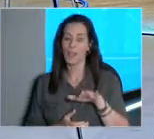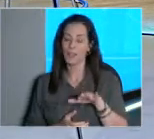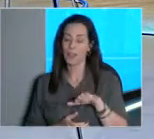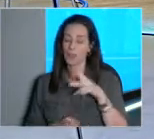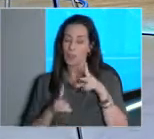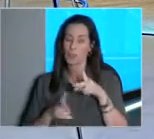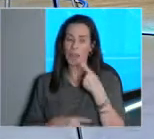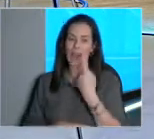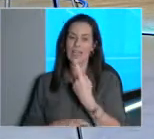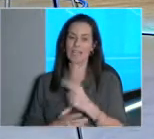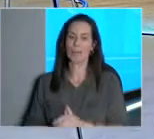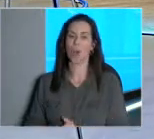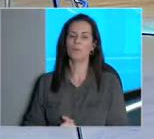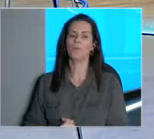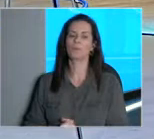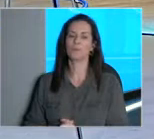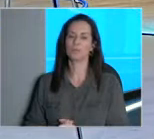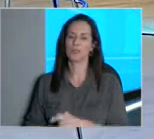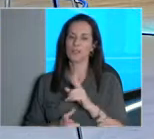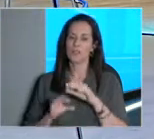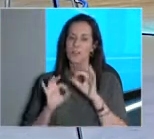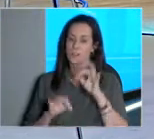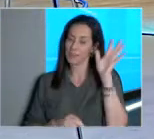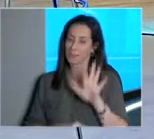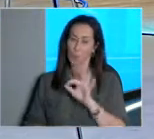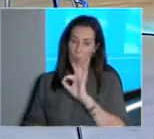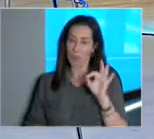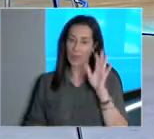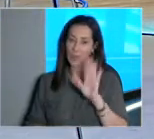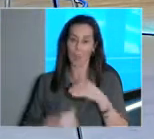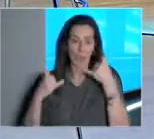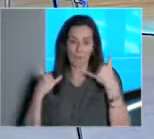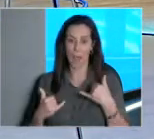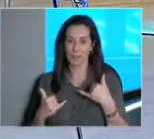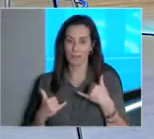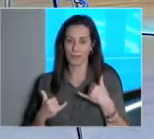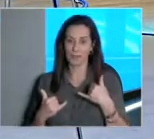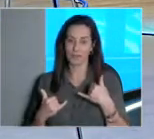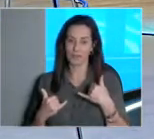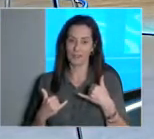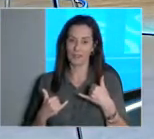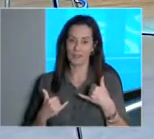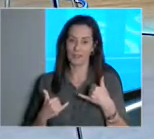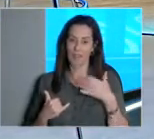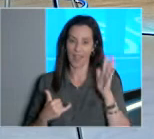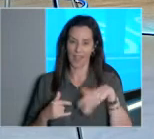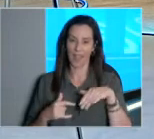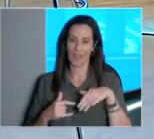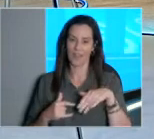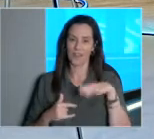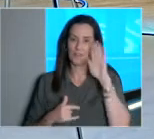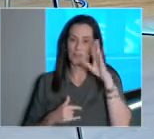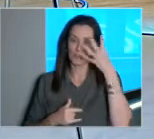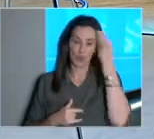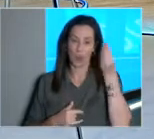עצמי, זה תמיד טוב בפוליטיקה. נכון, אין ספק שזה בהחלט סרטון מעולה. אגב, גם הפעם הייתה איזשהו מיני פשלה, וראש הממשלה